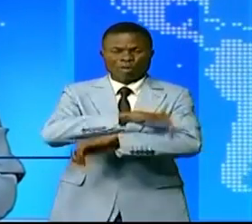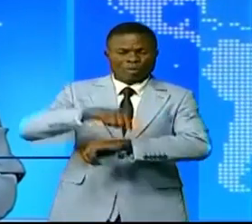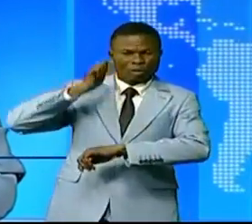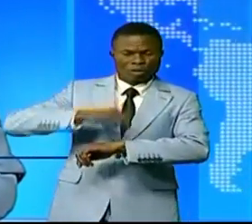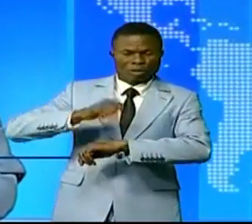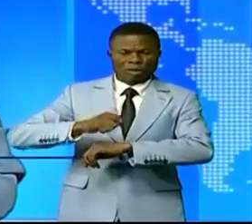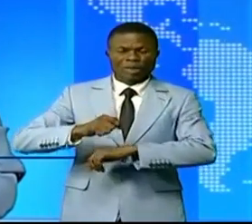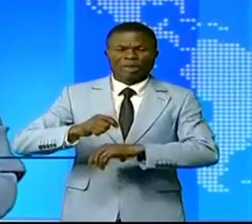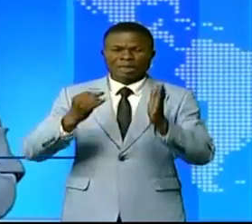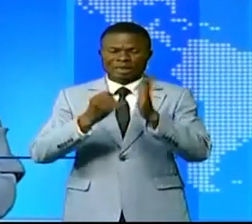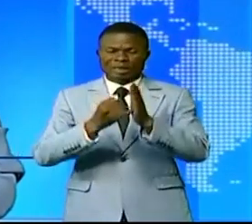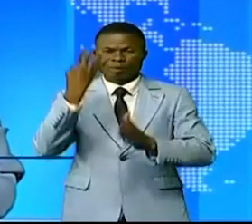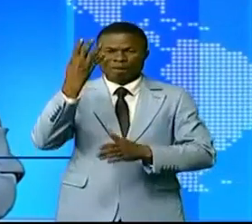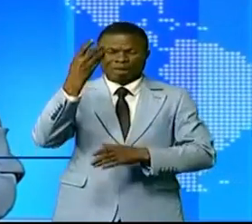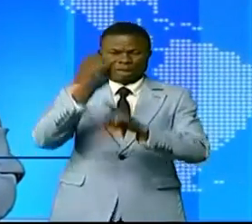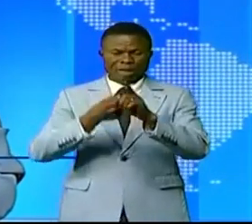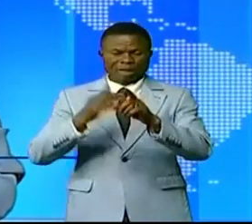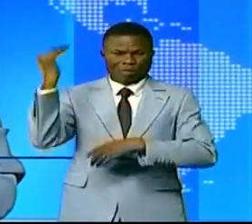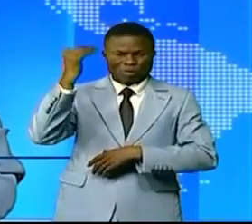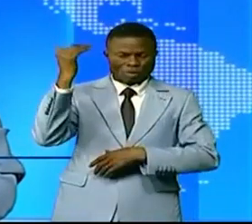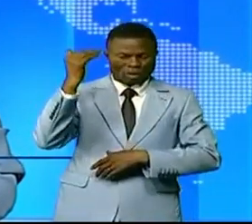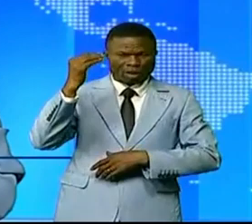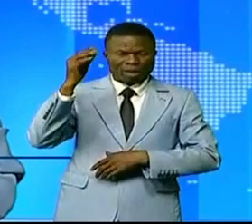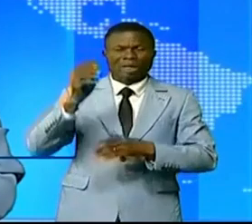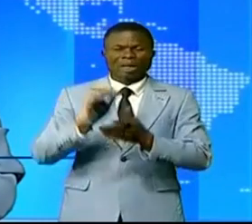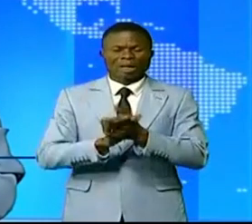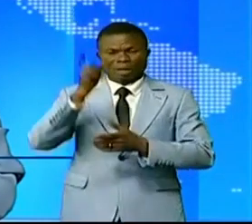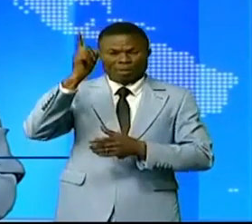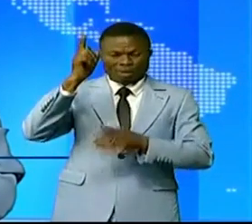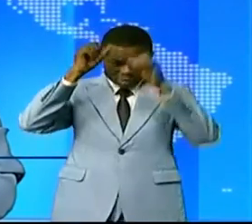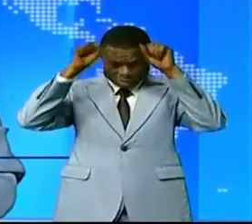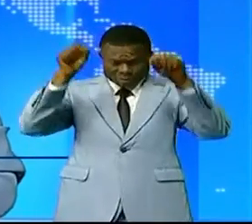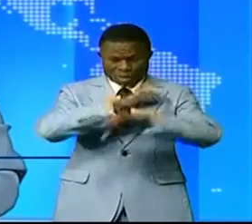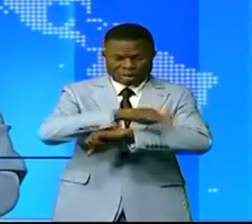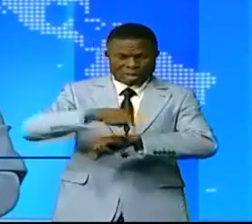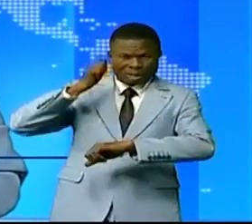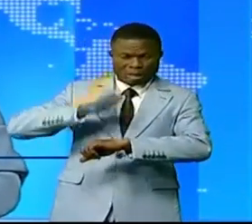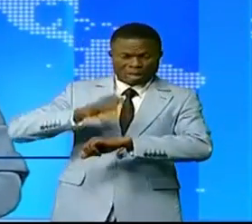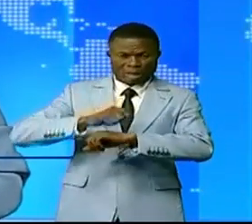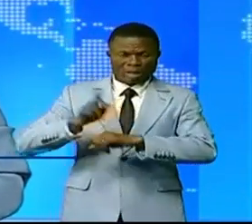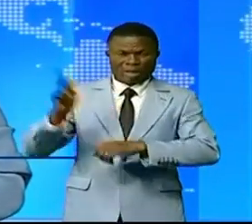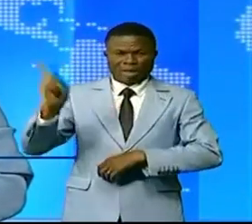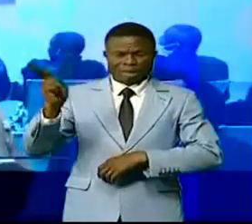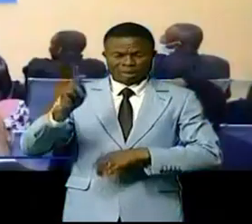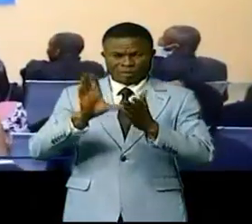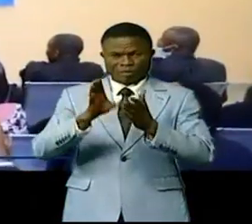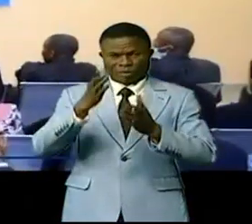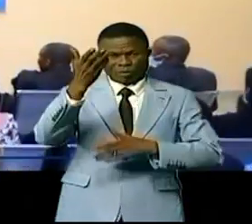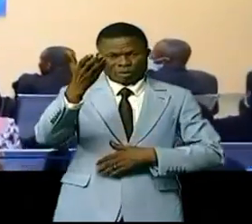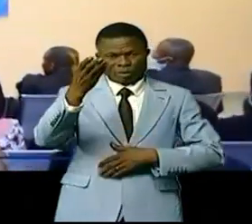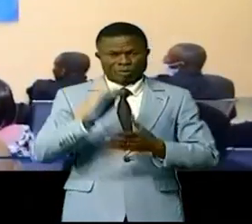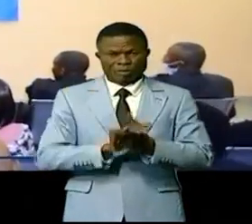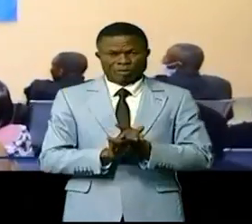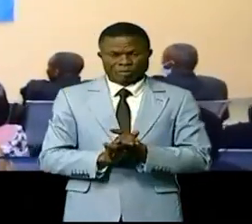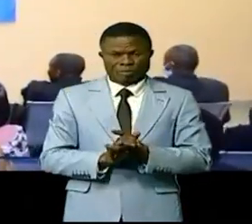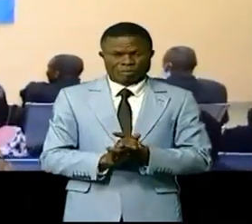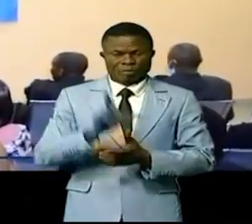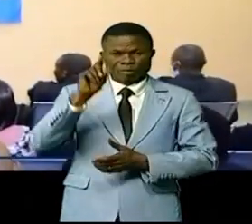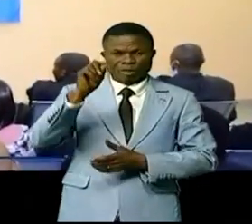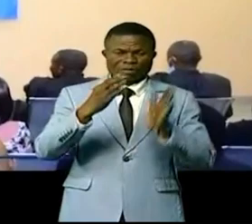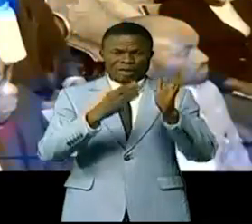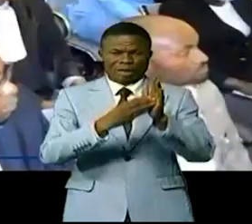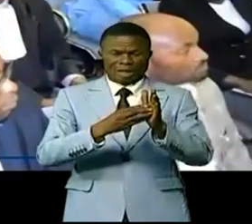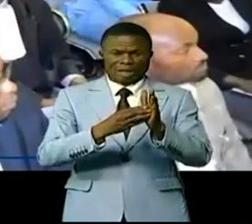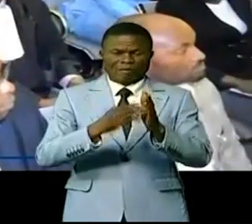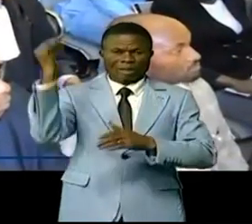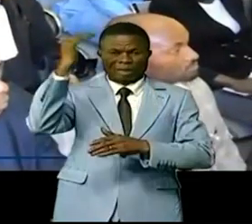décembre à Tshikapa, cérémonie présidée par le premier président de la cour d'appel du Kasaï. Prévue pour le 29 décembre de